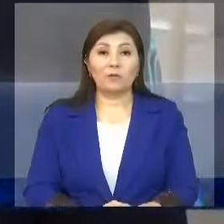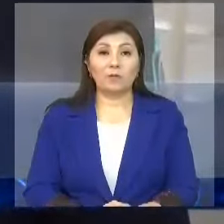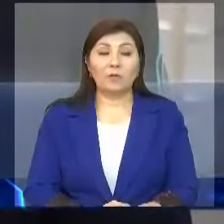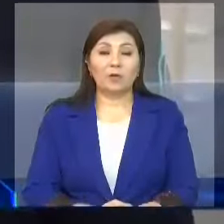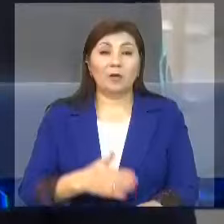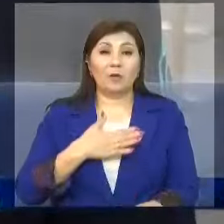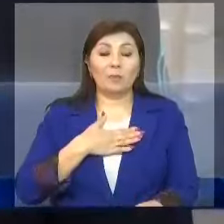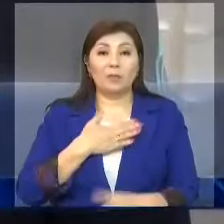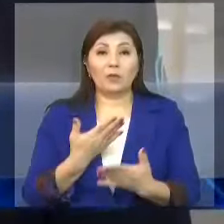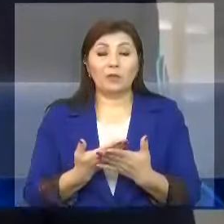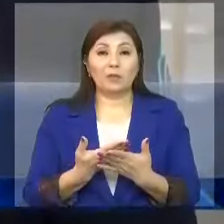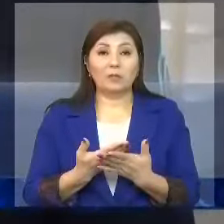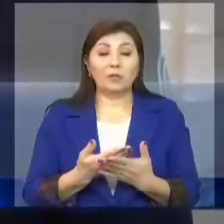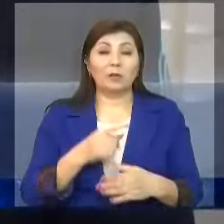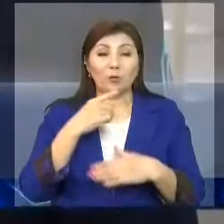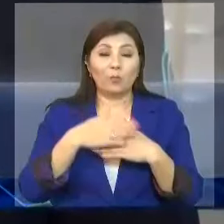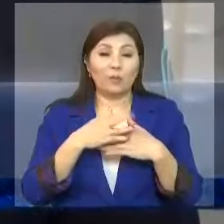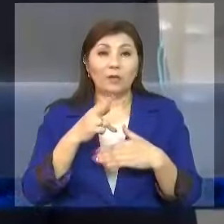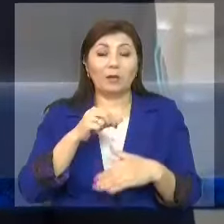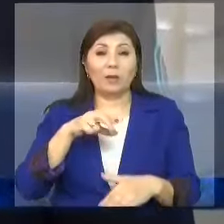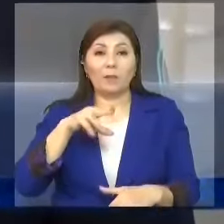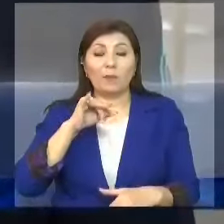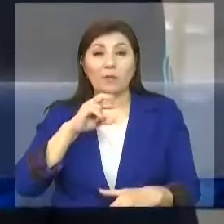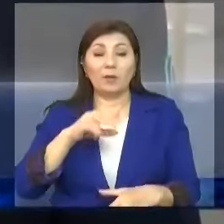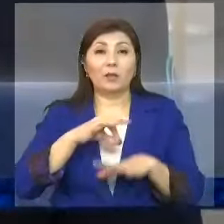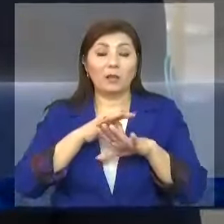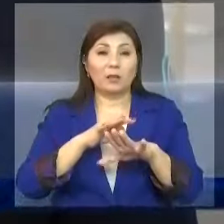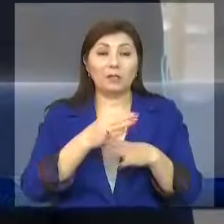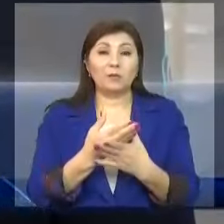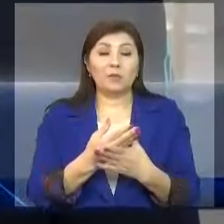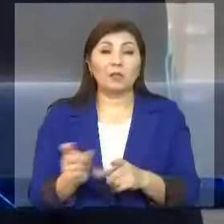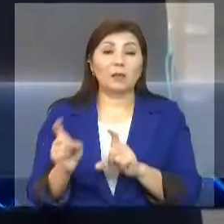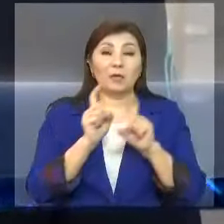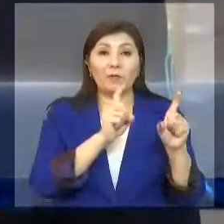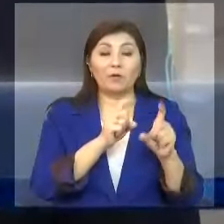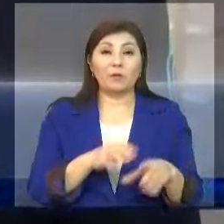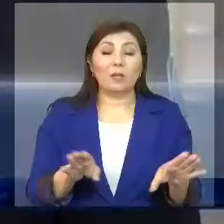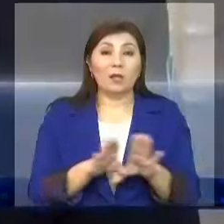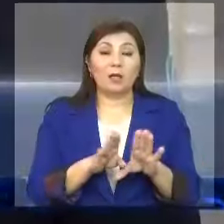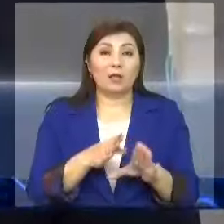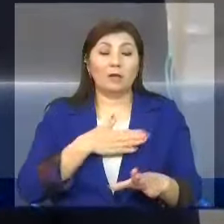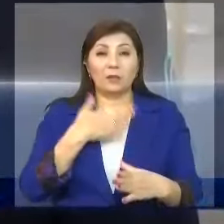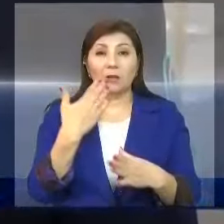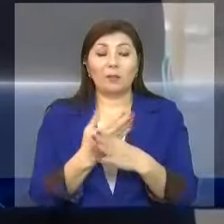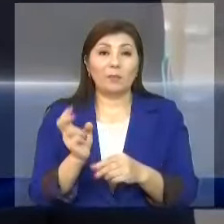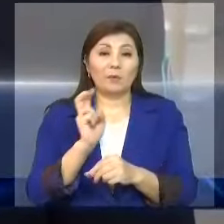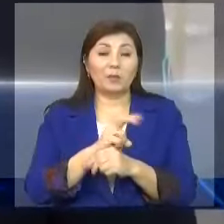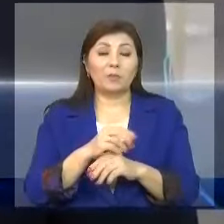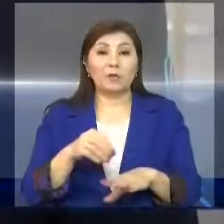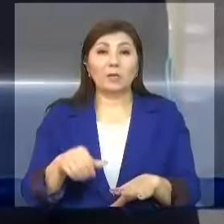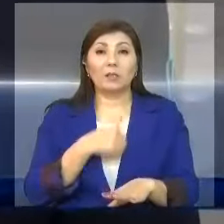километров мы, получается, до ближайшего кемпинга организовали эвакуацию. Также к нам на помощь приехал